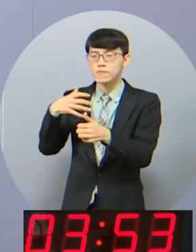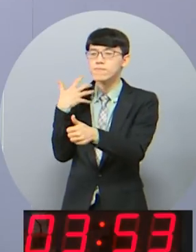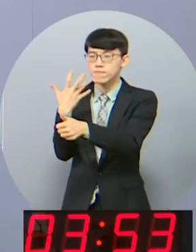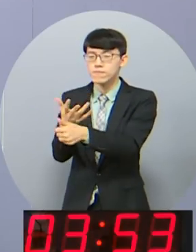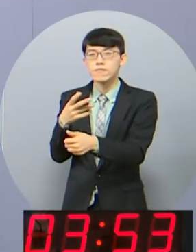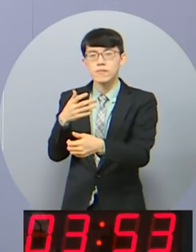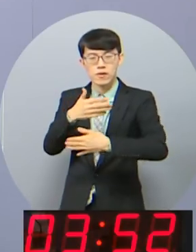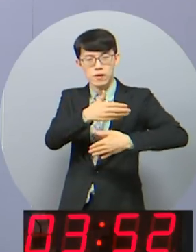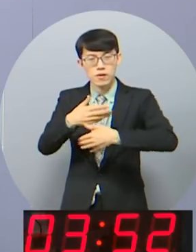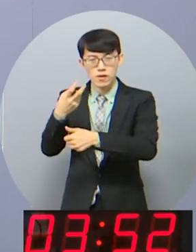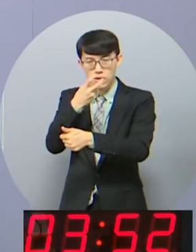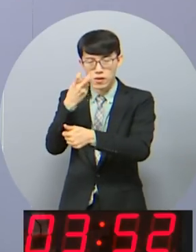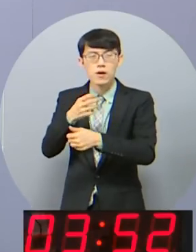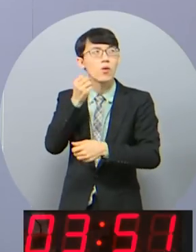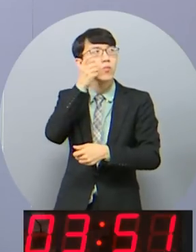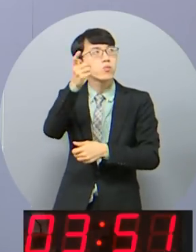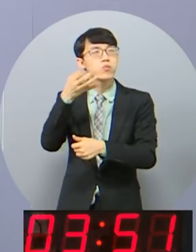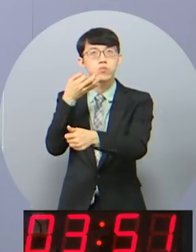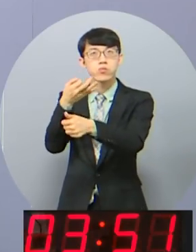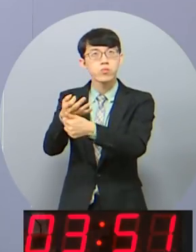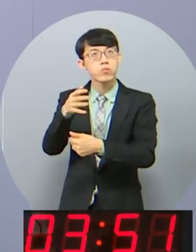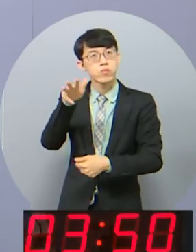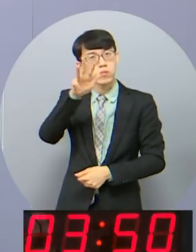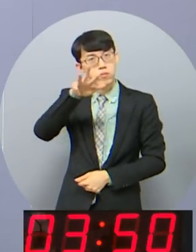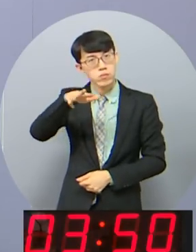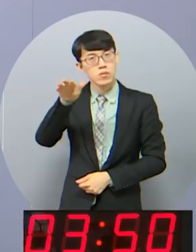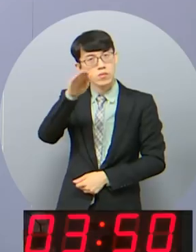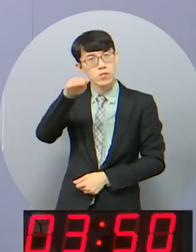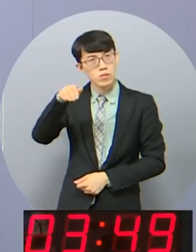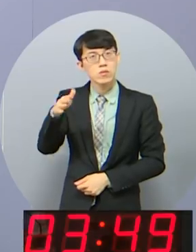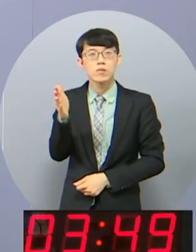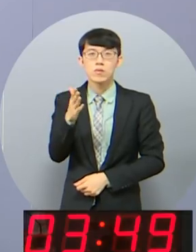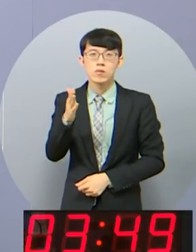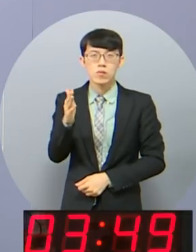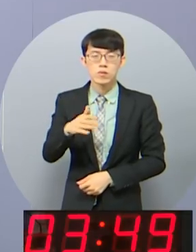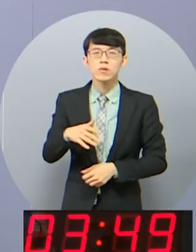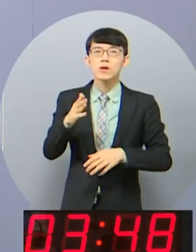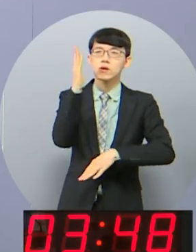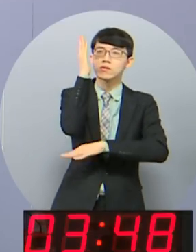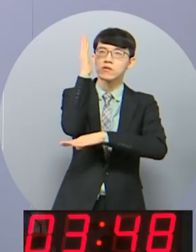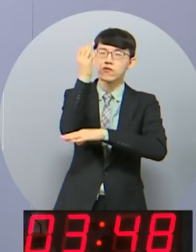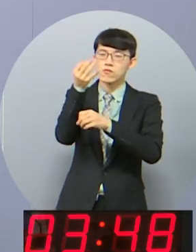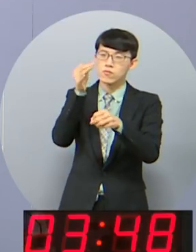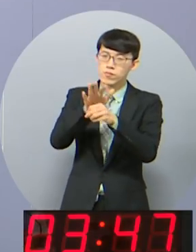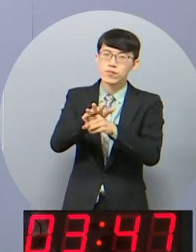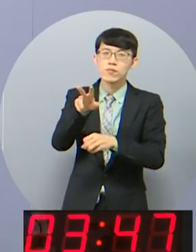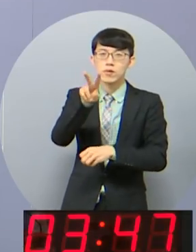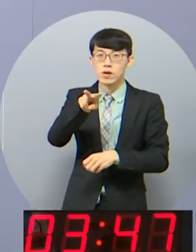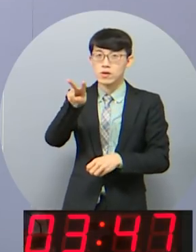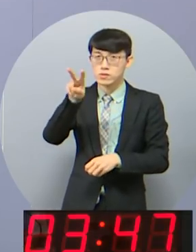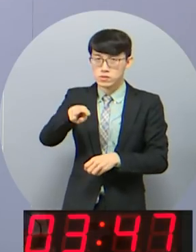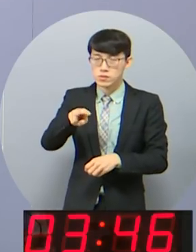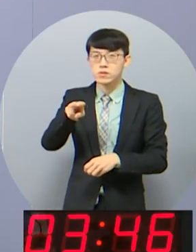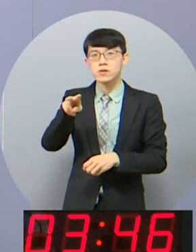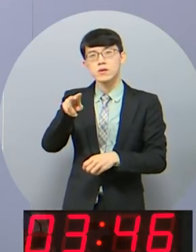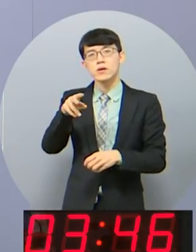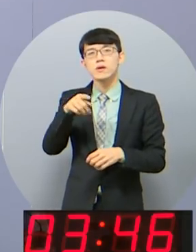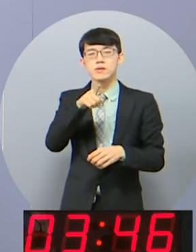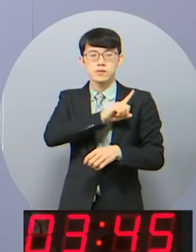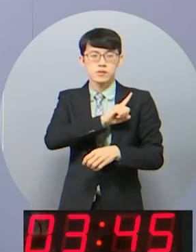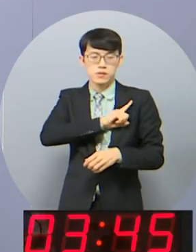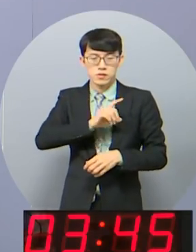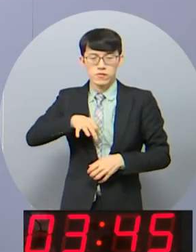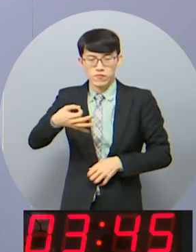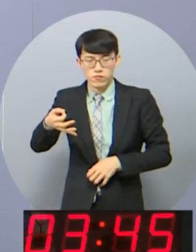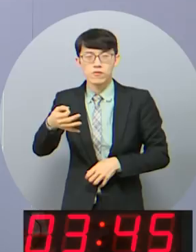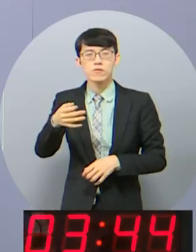嘛才有8000块。啊，9000块，那么咱政府才贴2000，总共你开6000块啊，7000块，安尼减